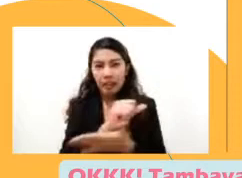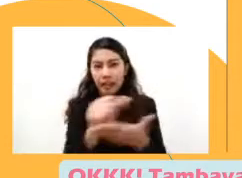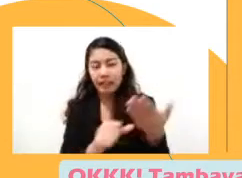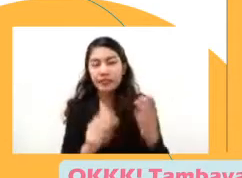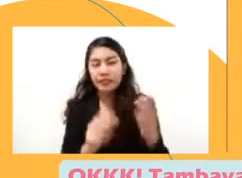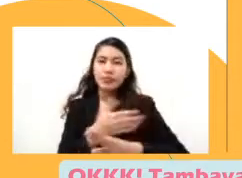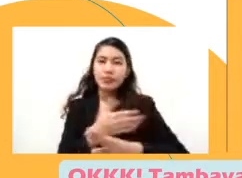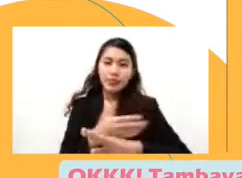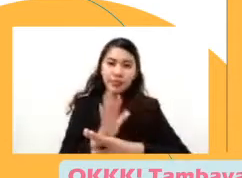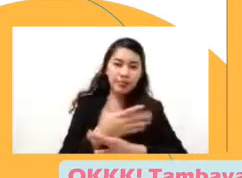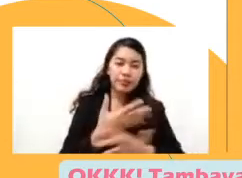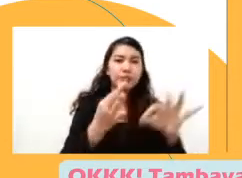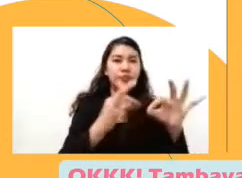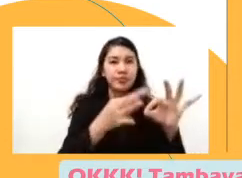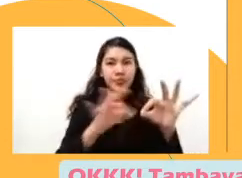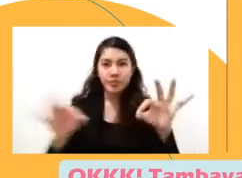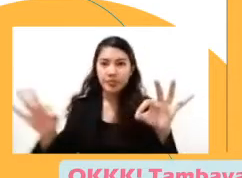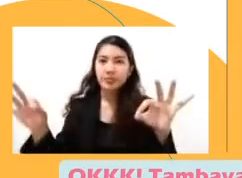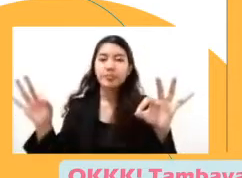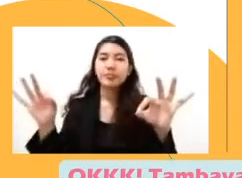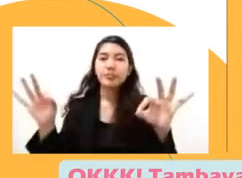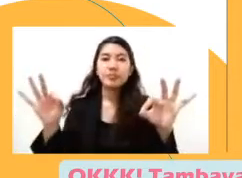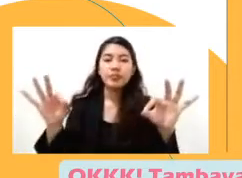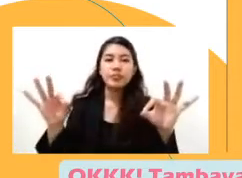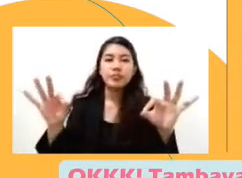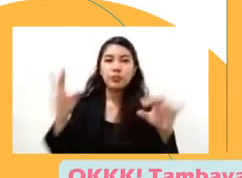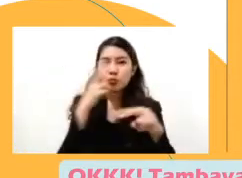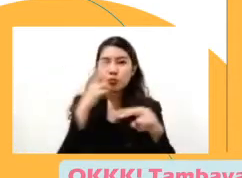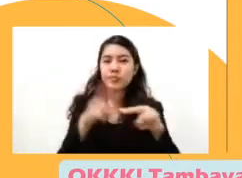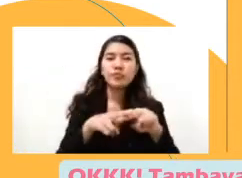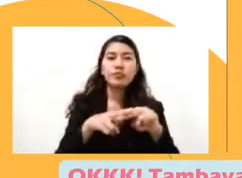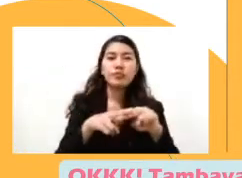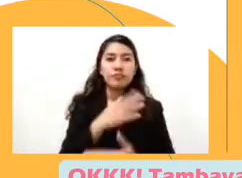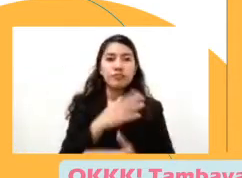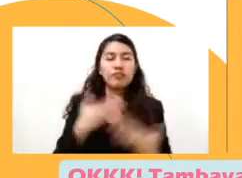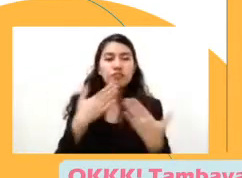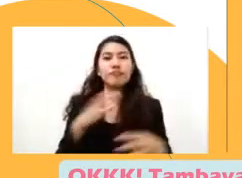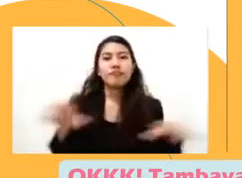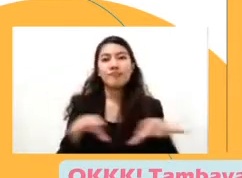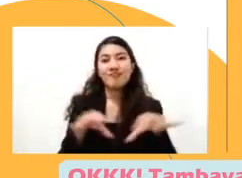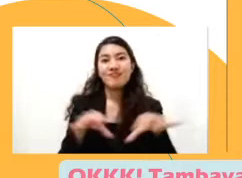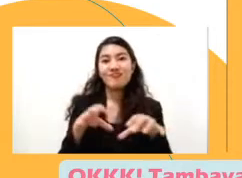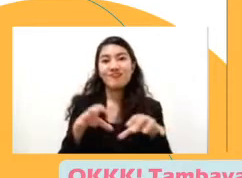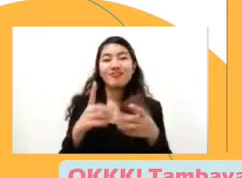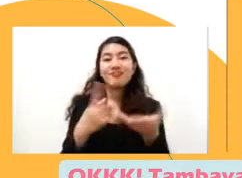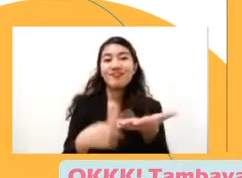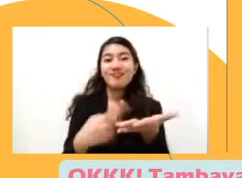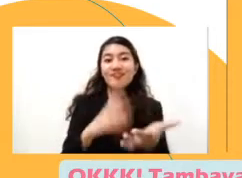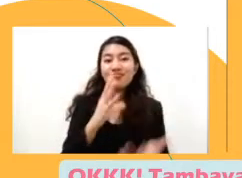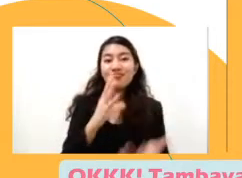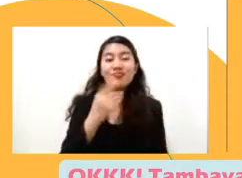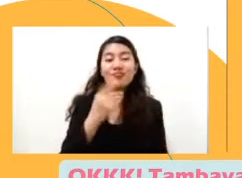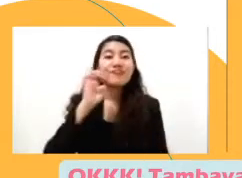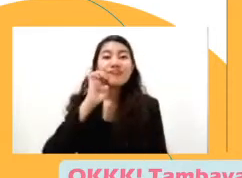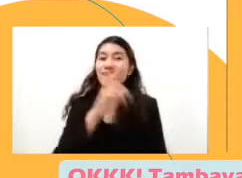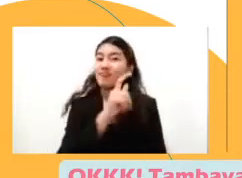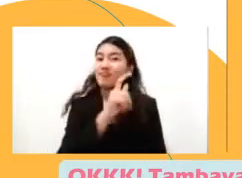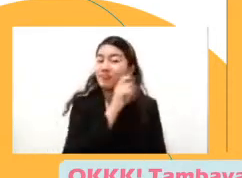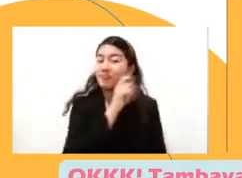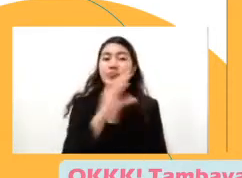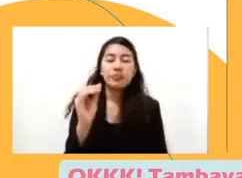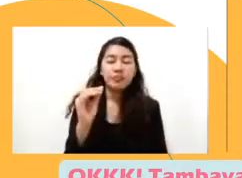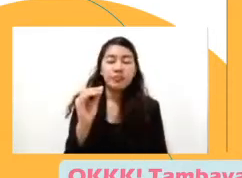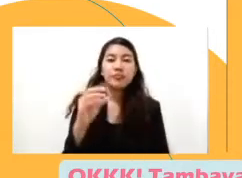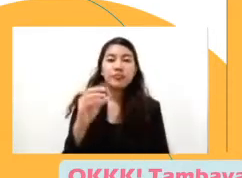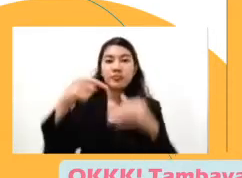and lyrics na may fun activity mula kila Ate Erica at Ate Teresa at sa ating pagpapalalim ng